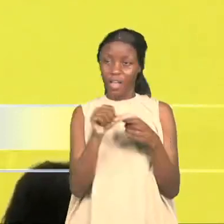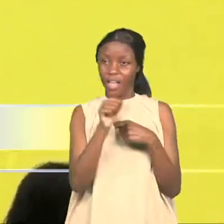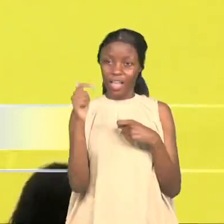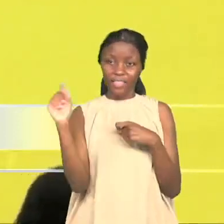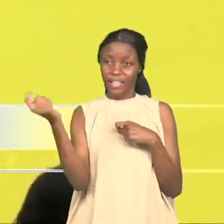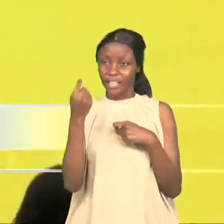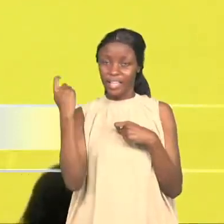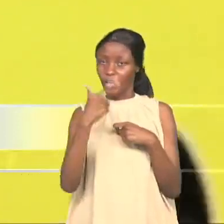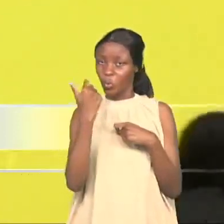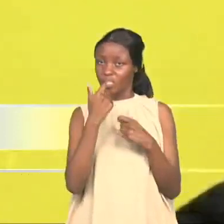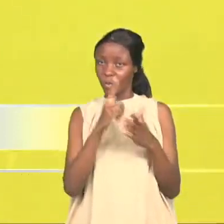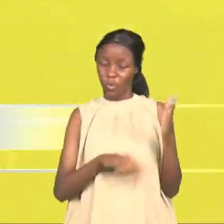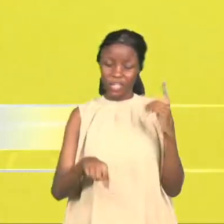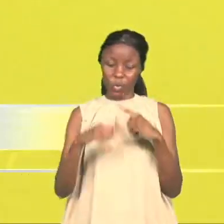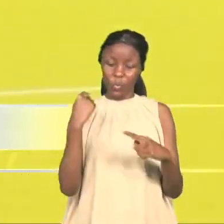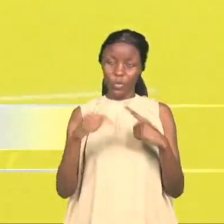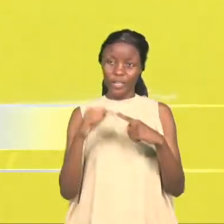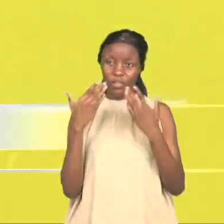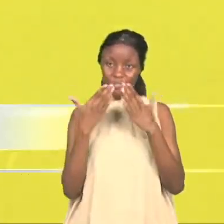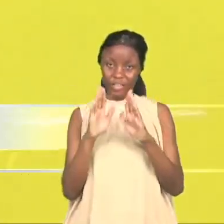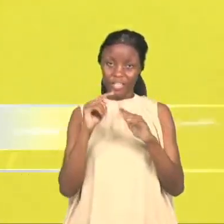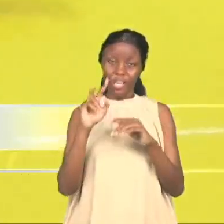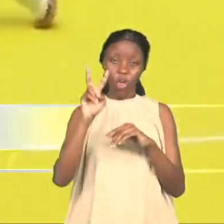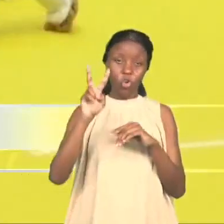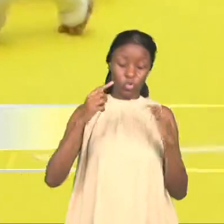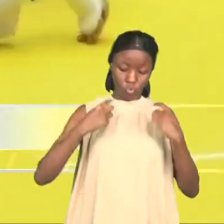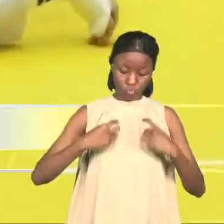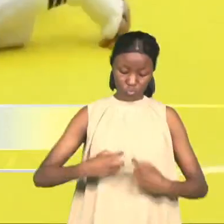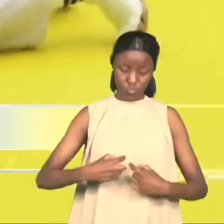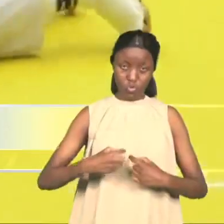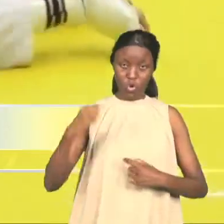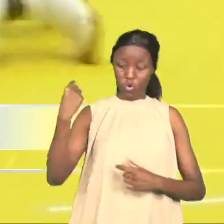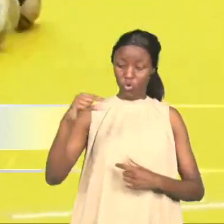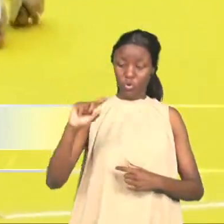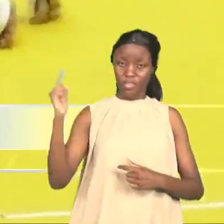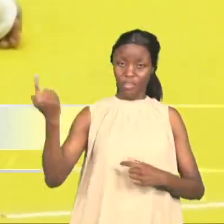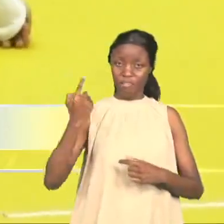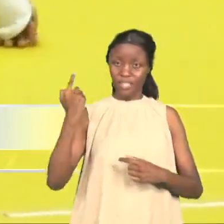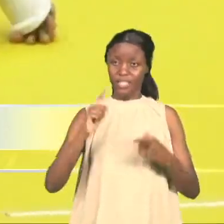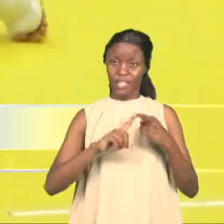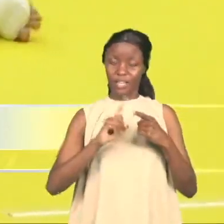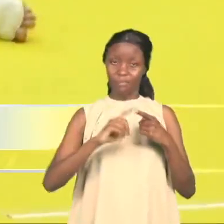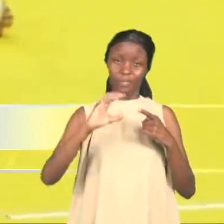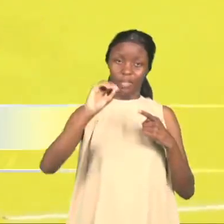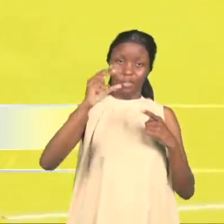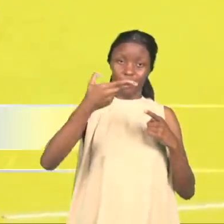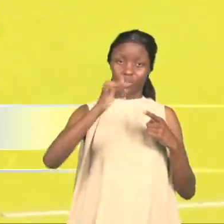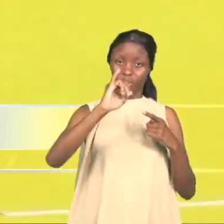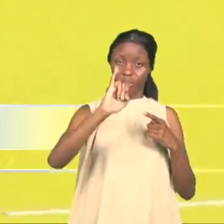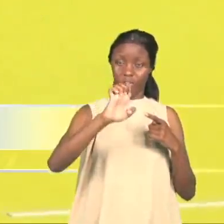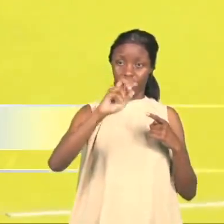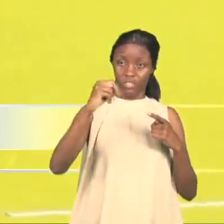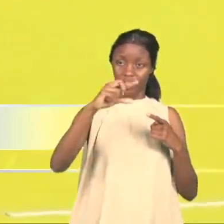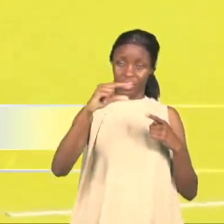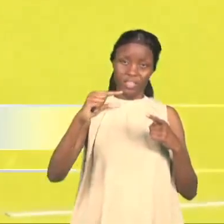kusomee baadhi ya Wakenya ambao wameshinda medali ya za dhahabu. Ni wawili pekee. Wa kwanza alikuwa ni Gordon Ochieng, alinyakua